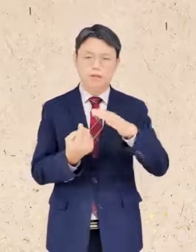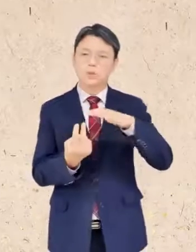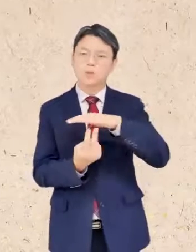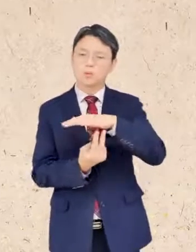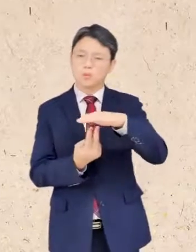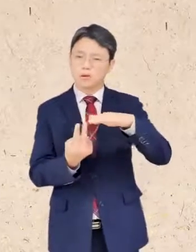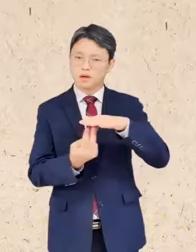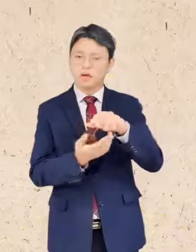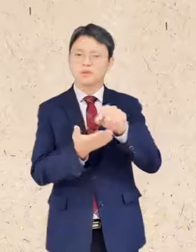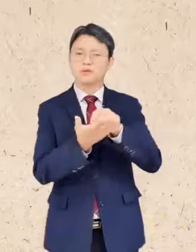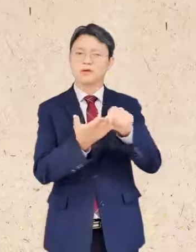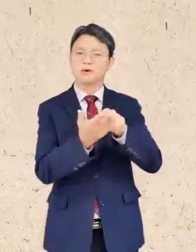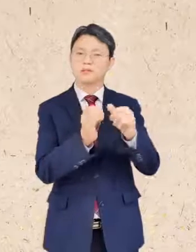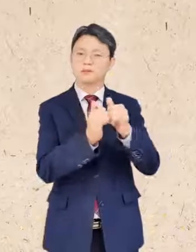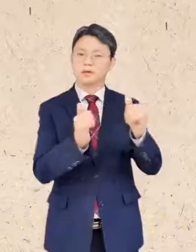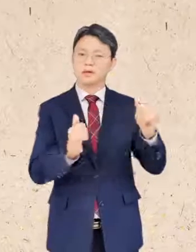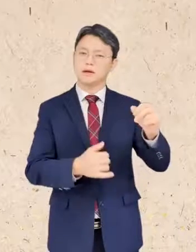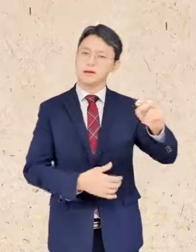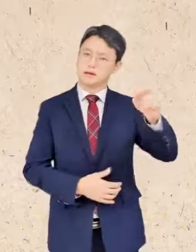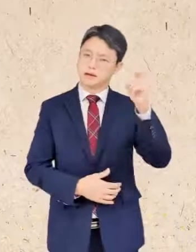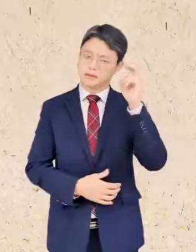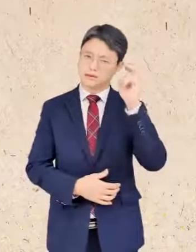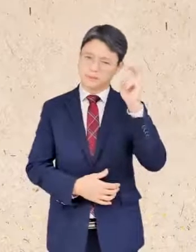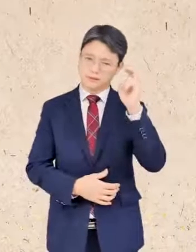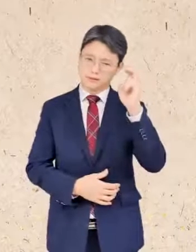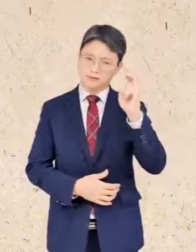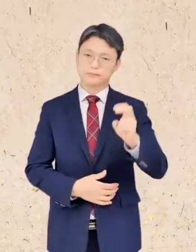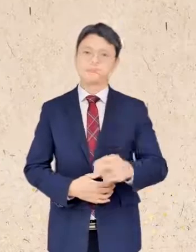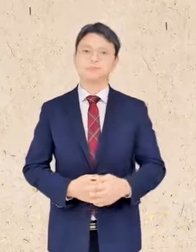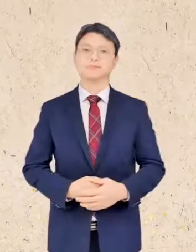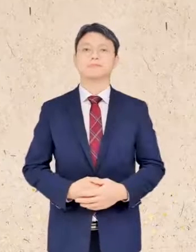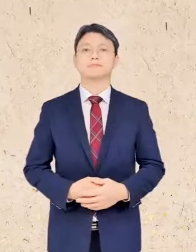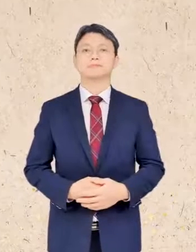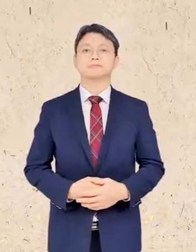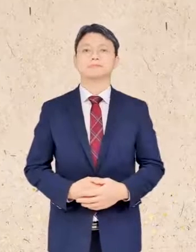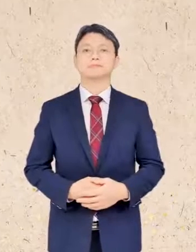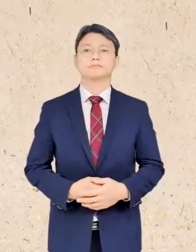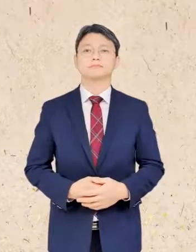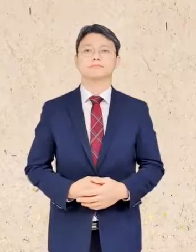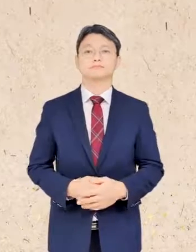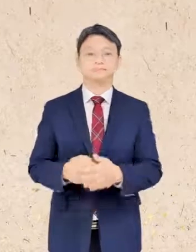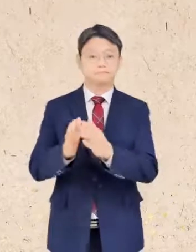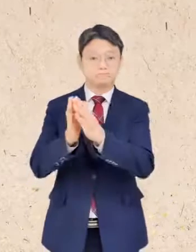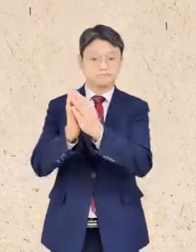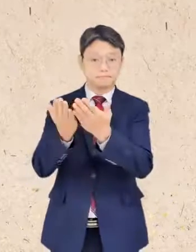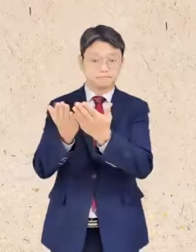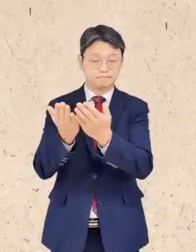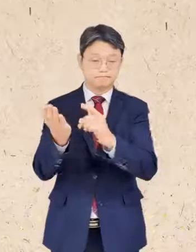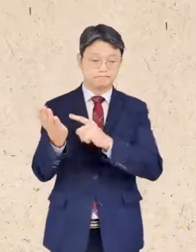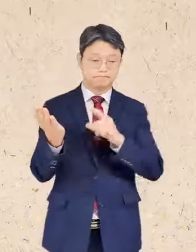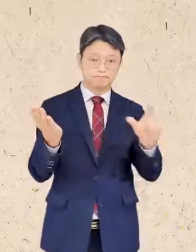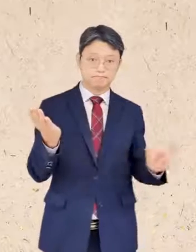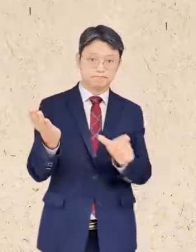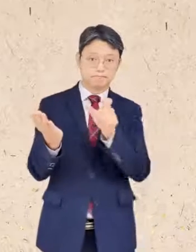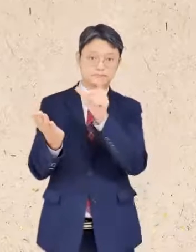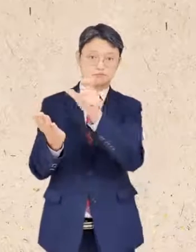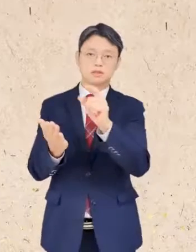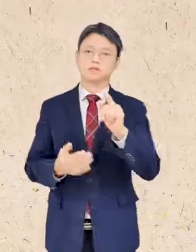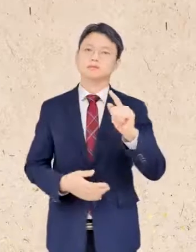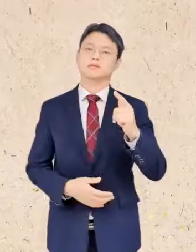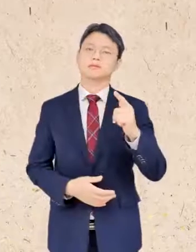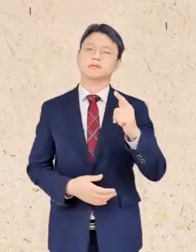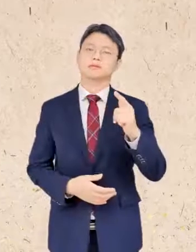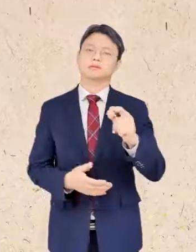것인데요. 그 이름에서 요한이 저자이구나 하는 것을 유추할 수 있습니다. 물론 책이 기록될 당시에 붙여진